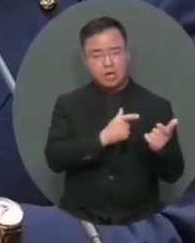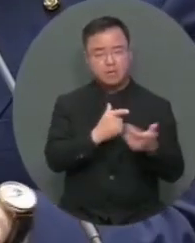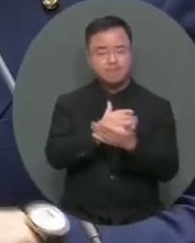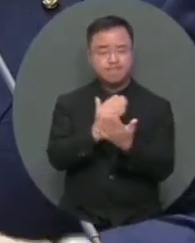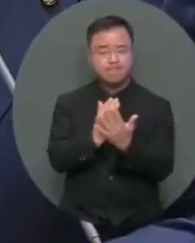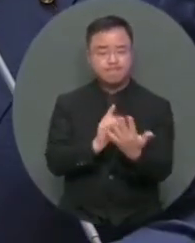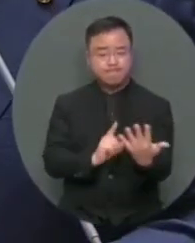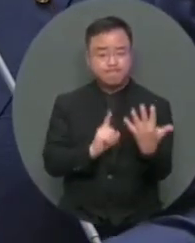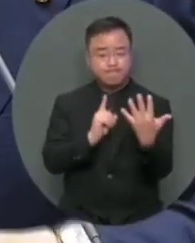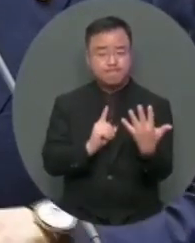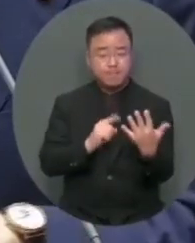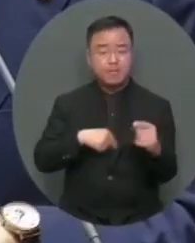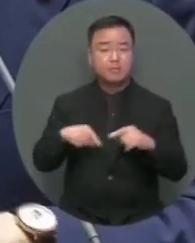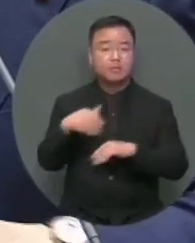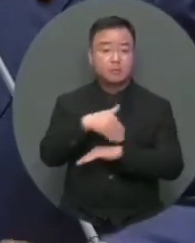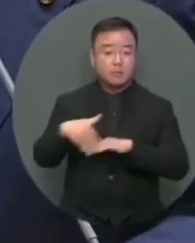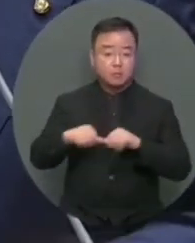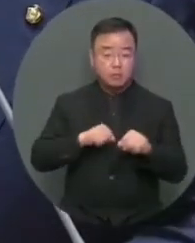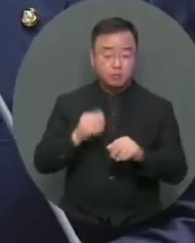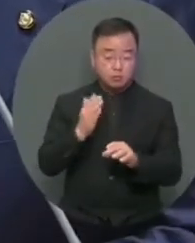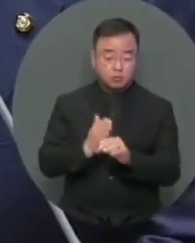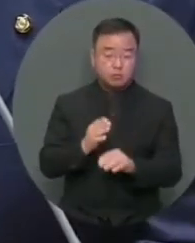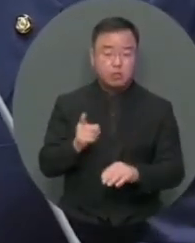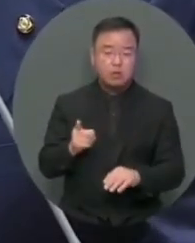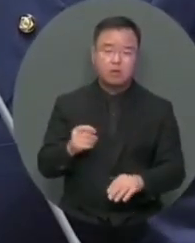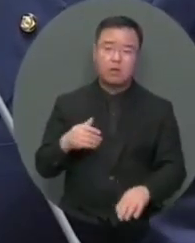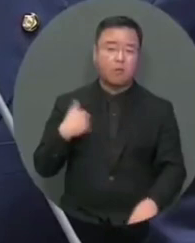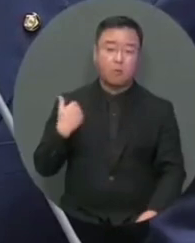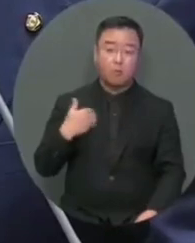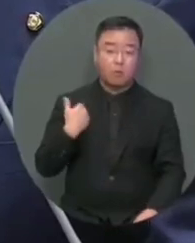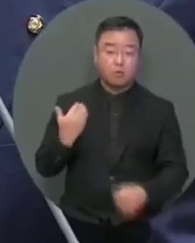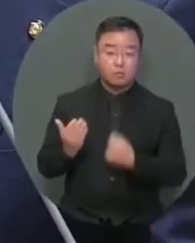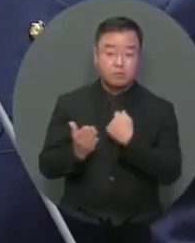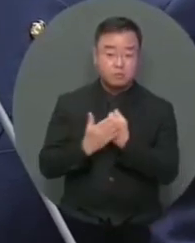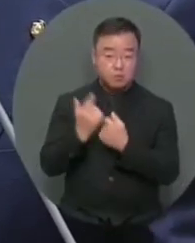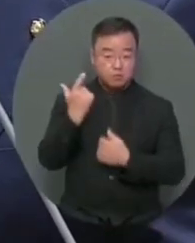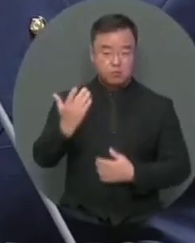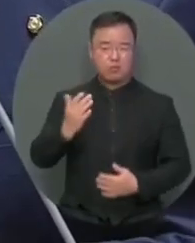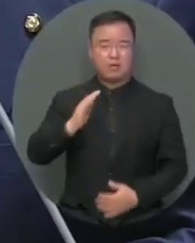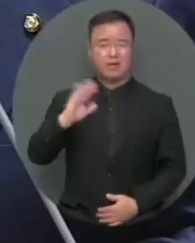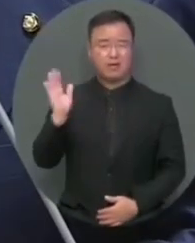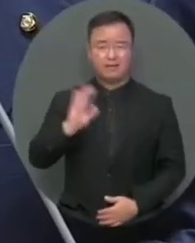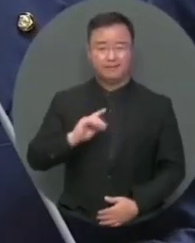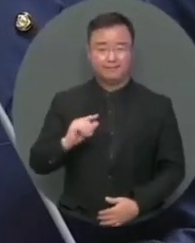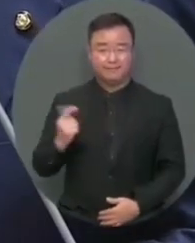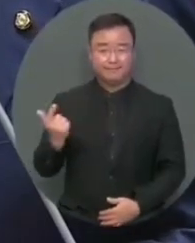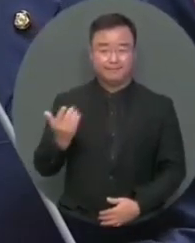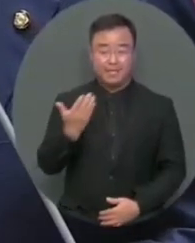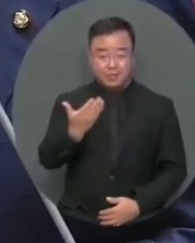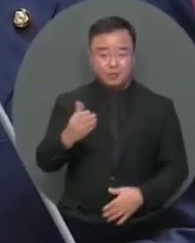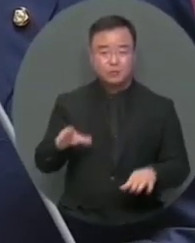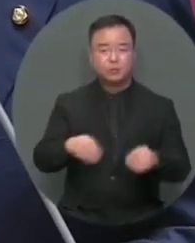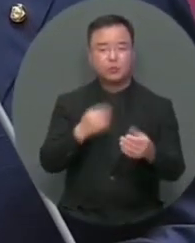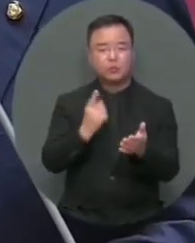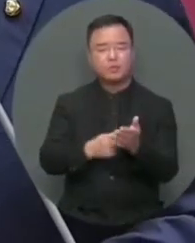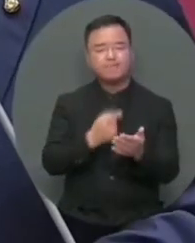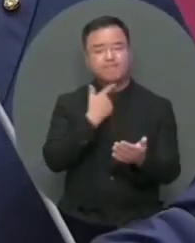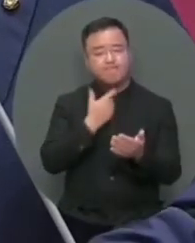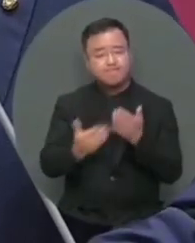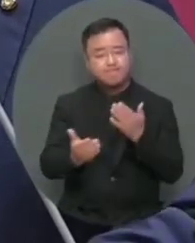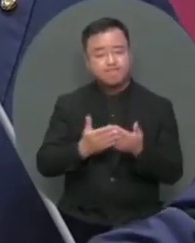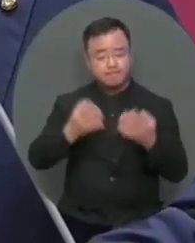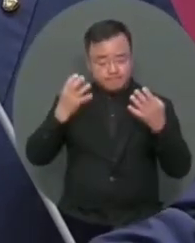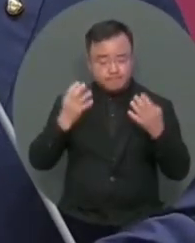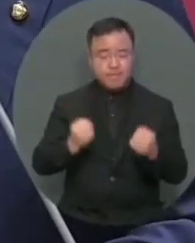제가 이걸 모르고 총리님 몰라서 이걸 물어봤겠습니까? 총리님은 정말 경륜 있는 분인데,